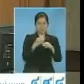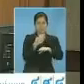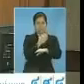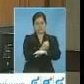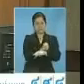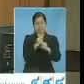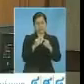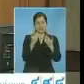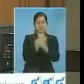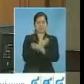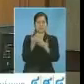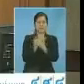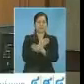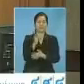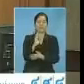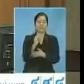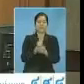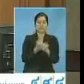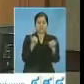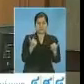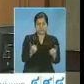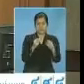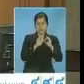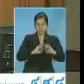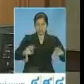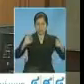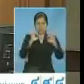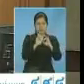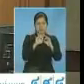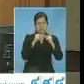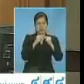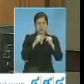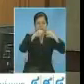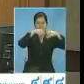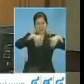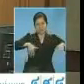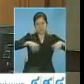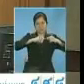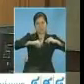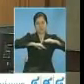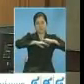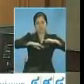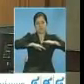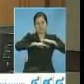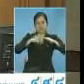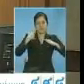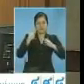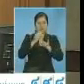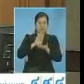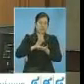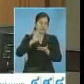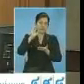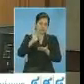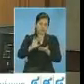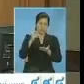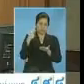ที่ผกผันโดยเฉพาะช่วงนี้มีความจำเป็นที่จะทำให้โครงสร้างพื้นฐานต่างๆนั้นมีการลงทุนขนาดใหญ่